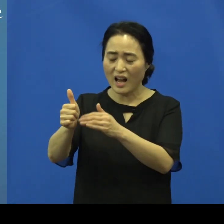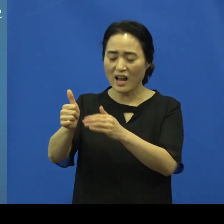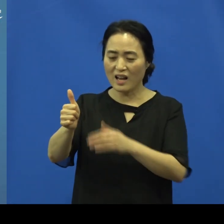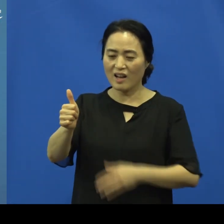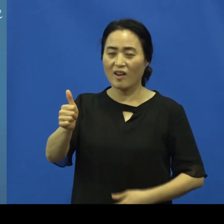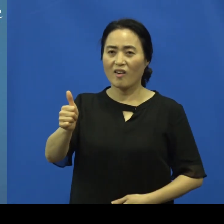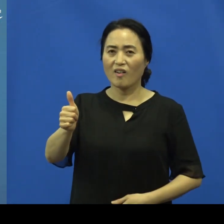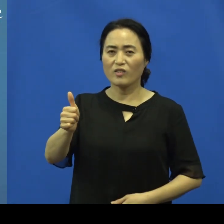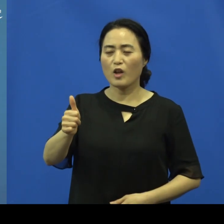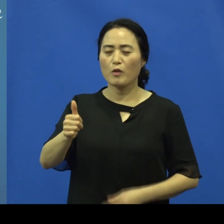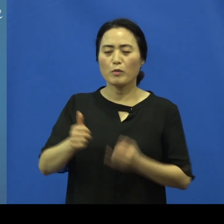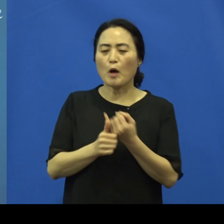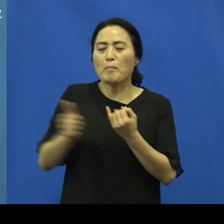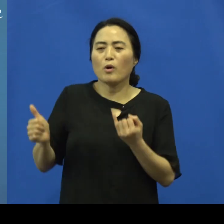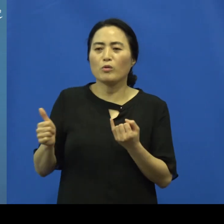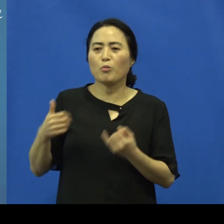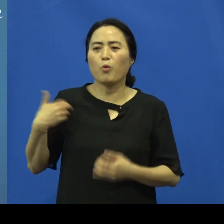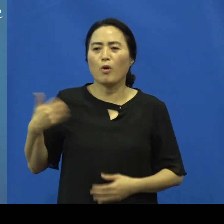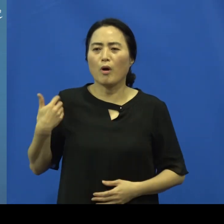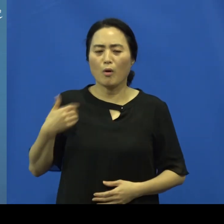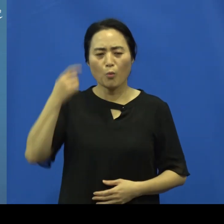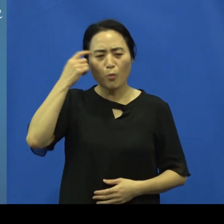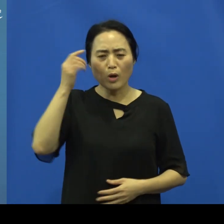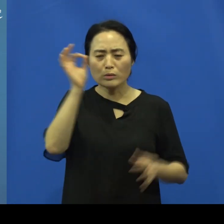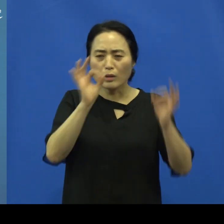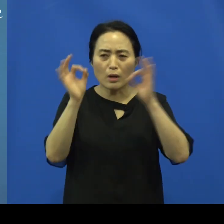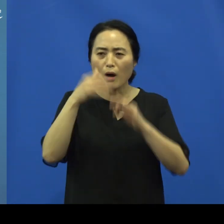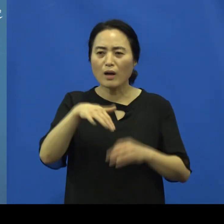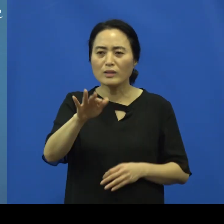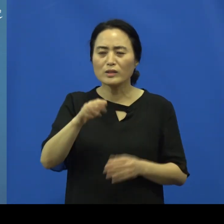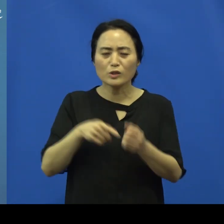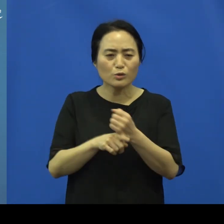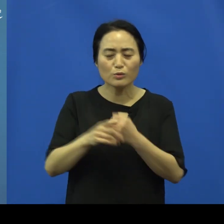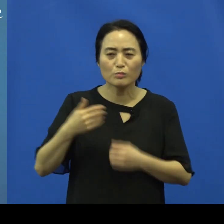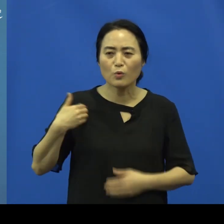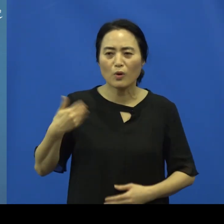아내의 마음을 지금 이해하지 못하는 거. 상황이 끝났는데